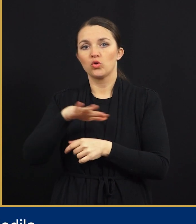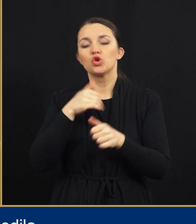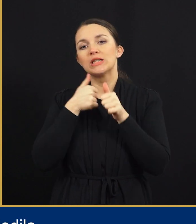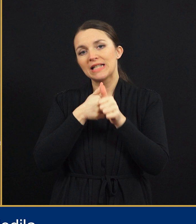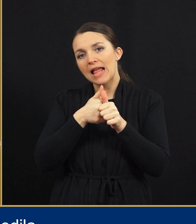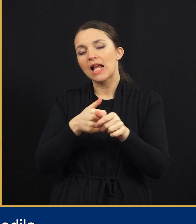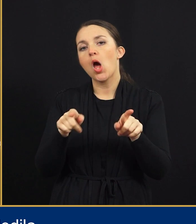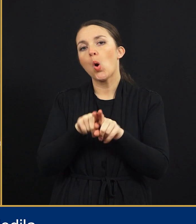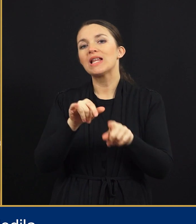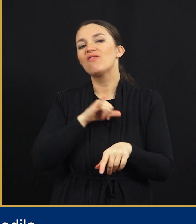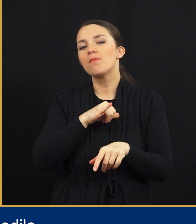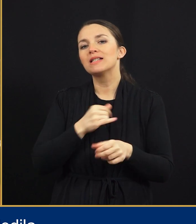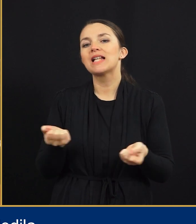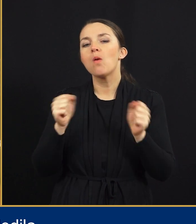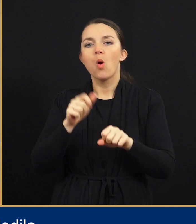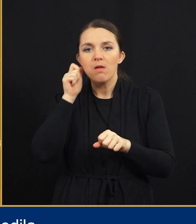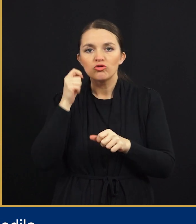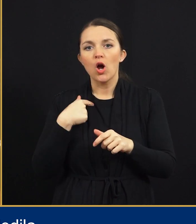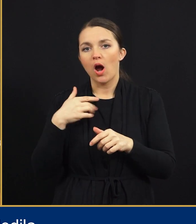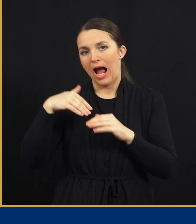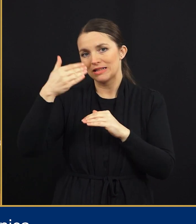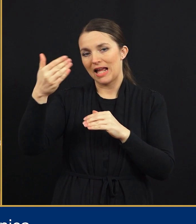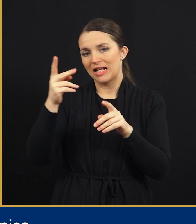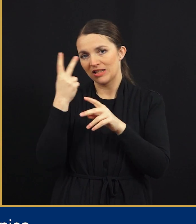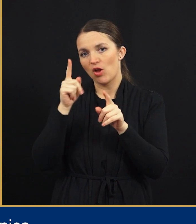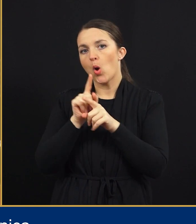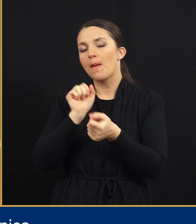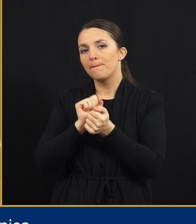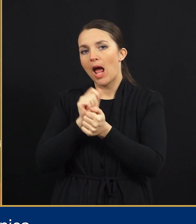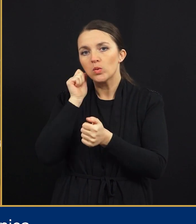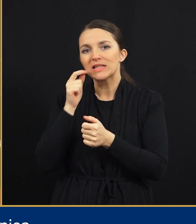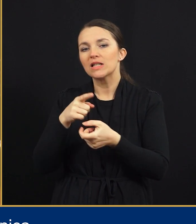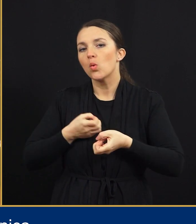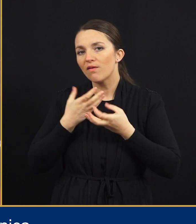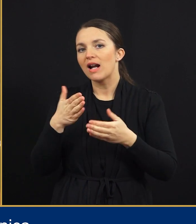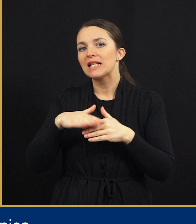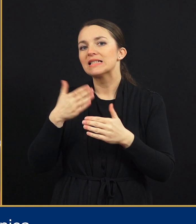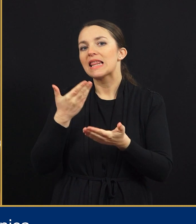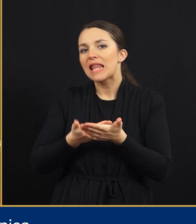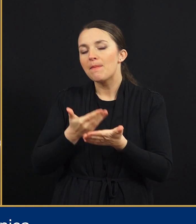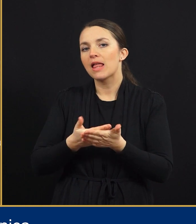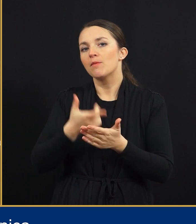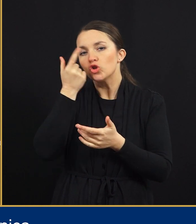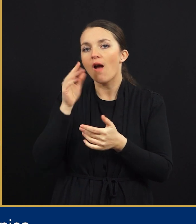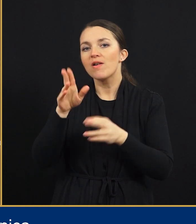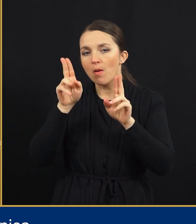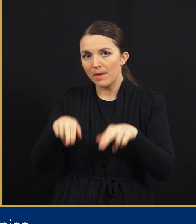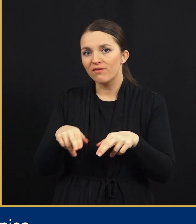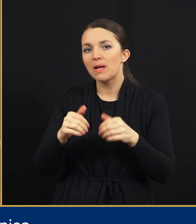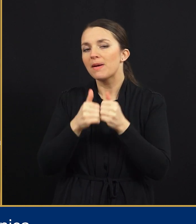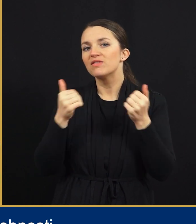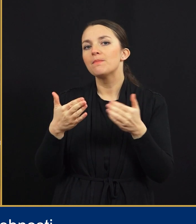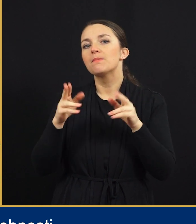to področje sledila kot informacijska pooblaščenka, kasneje seveda kot pravnica, ki se ukvarja s temeljnimi človekovimi